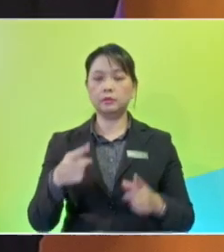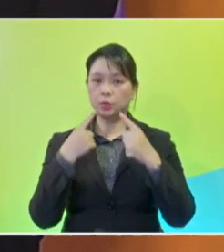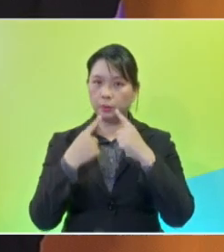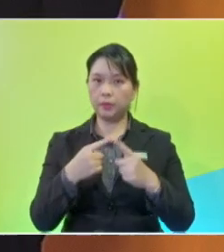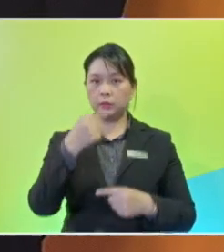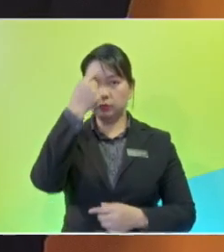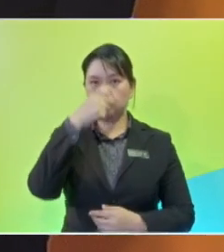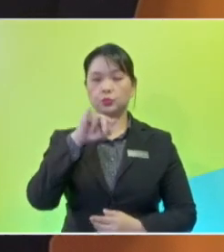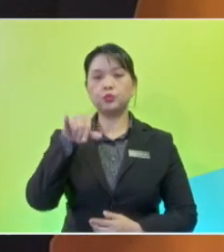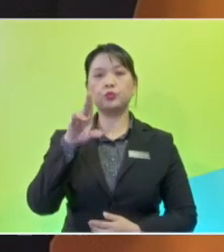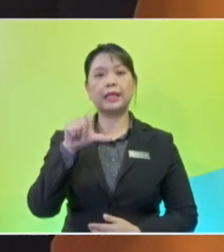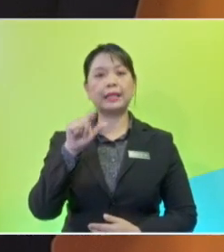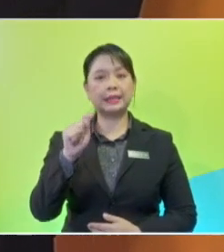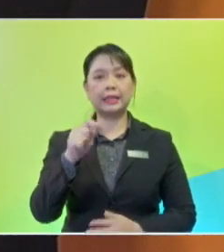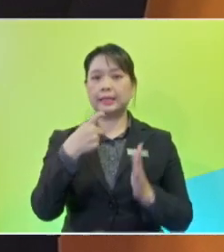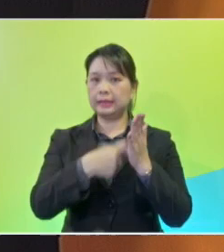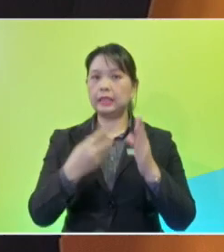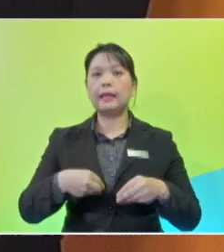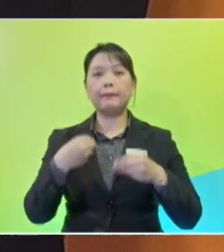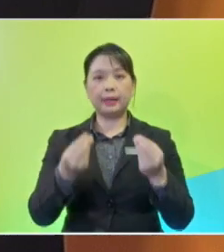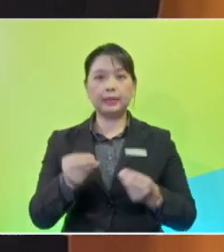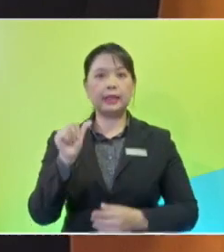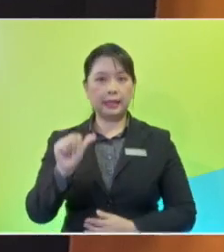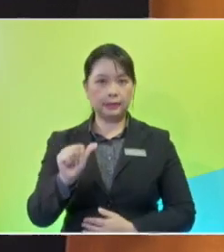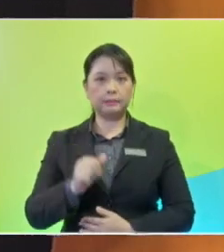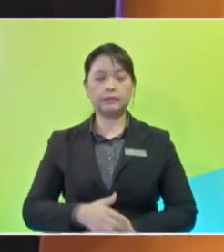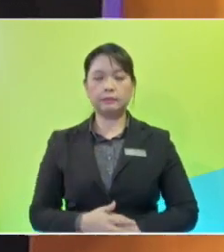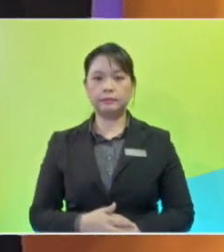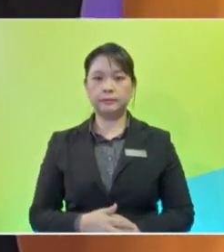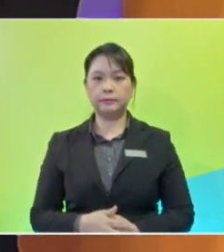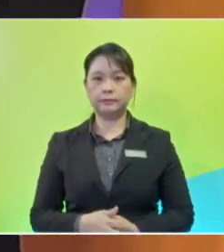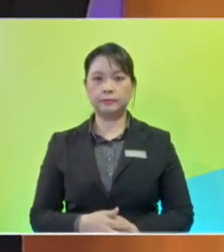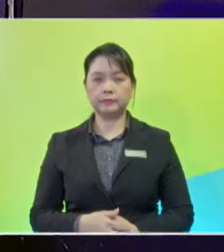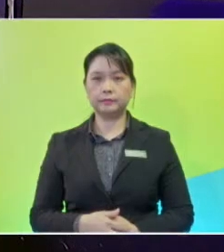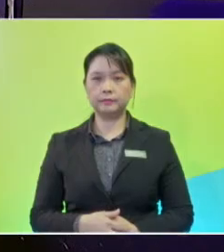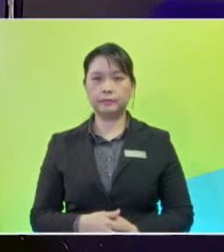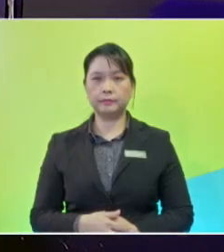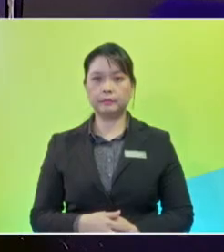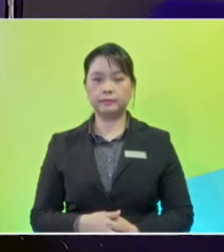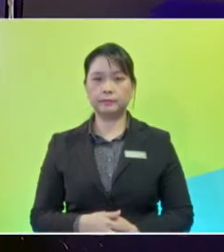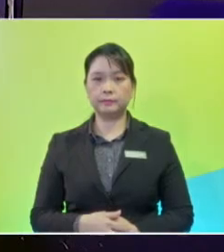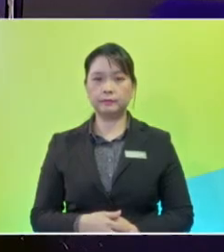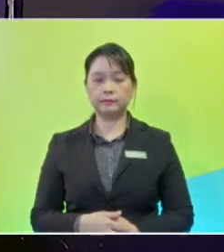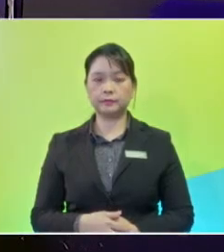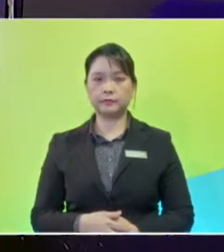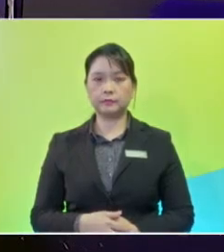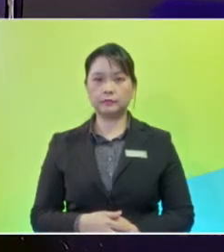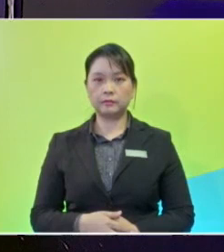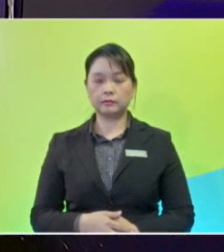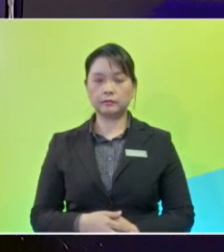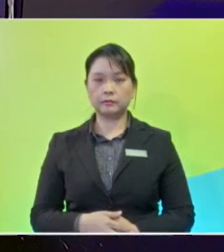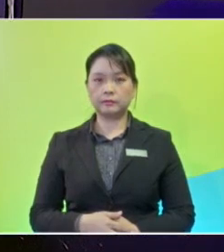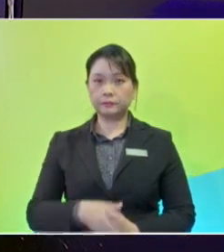nilai bagi e oke itu jawabannya Oke kemudian kita tengok lagi soalnya ada dalam topik